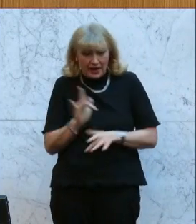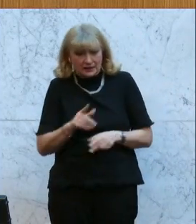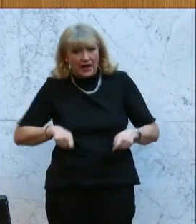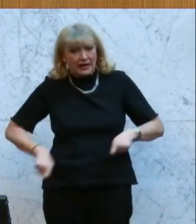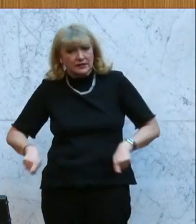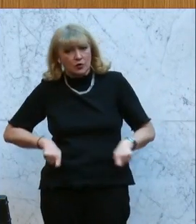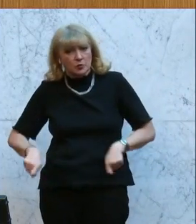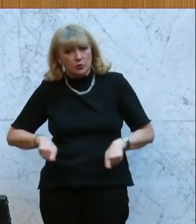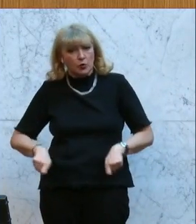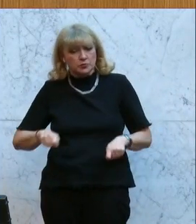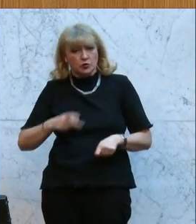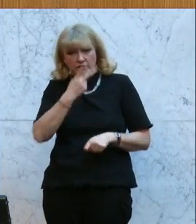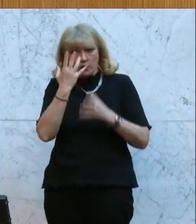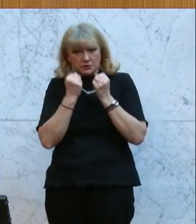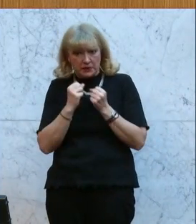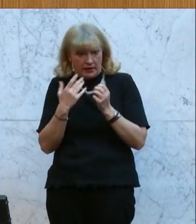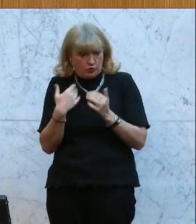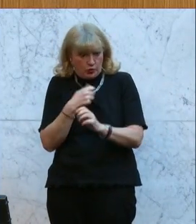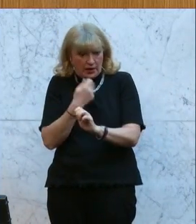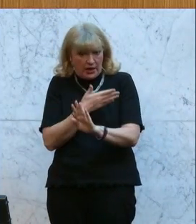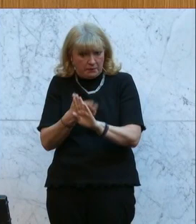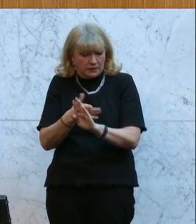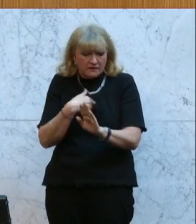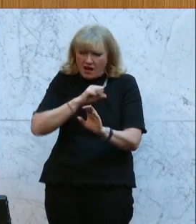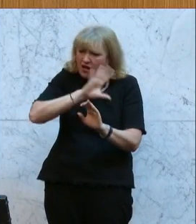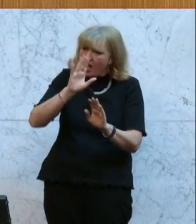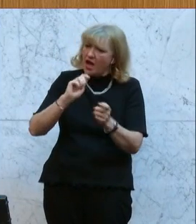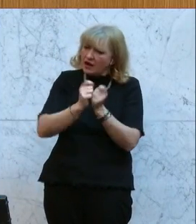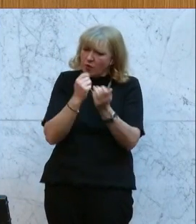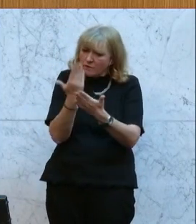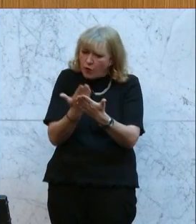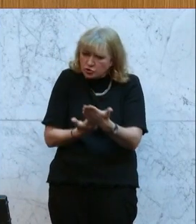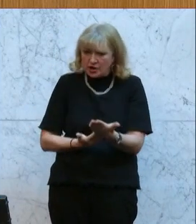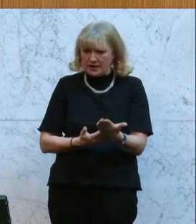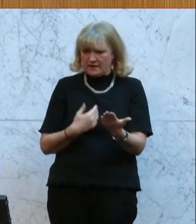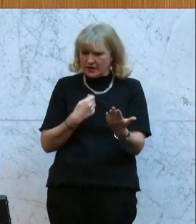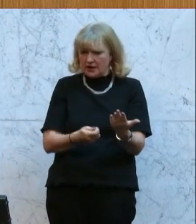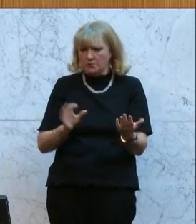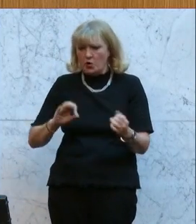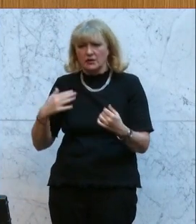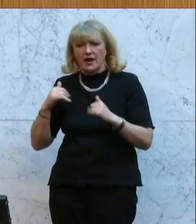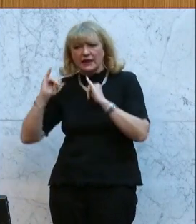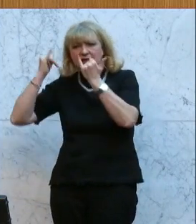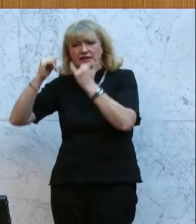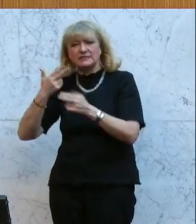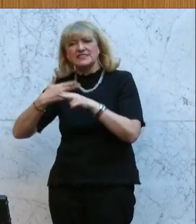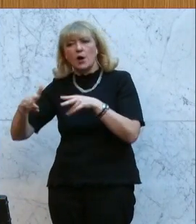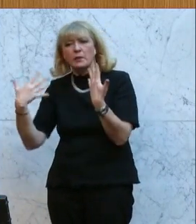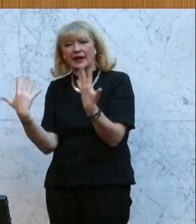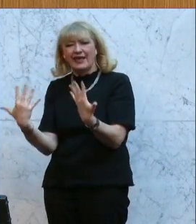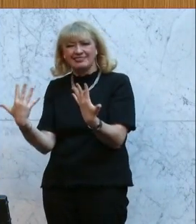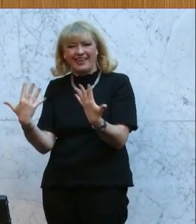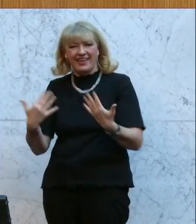Antikorruptionsvolksbegehren gab mit ganz klaren Reformvorschlägen. Dass es eine Initiative saubere Hände gibt. Dass es eine